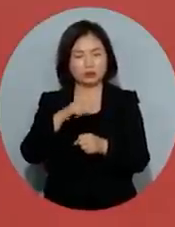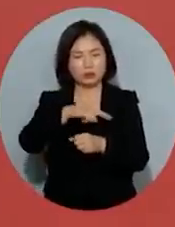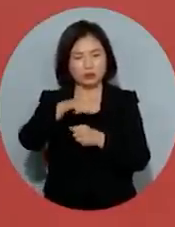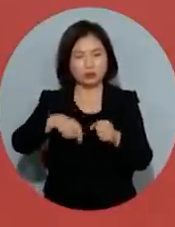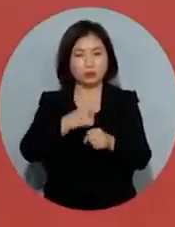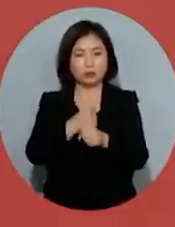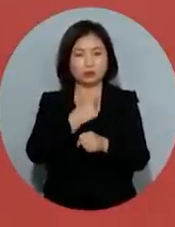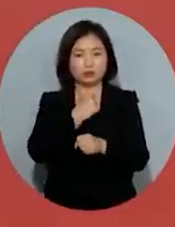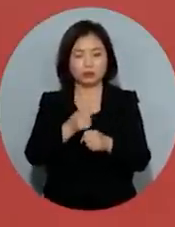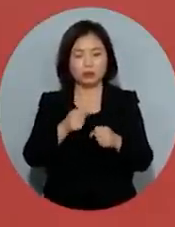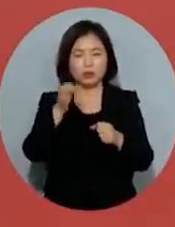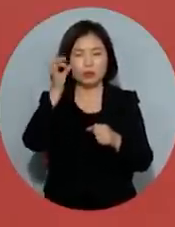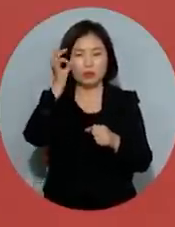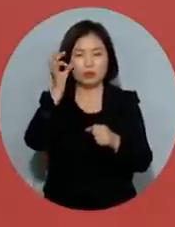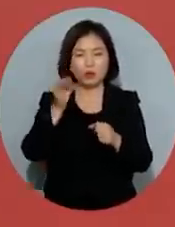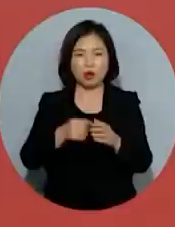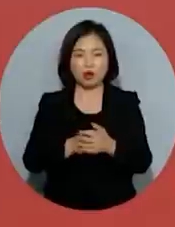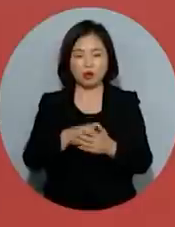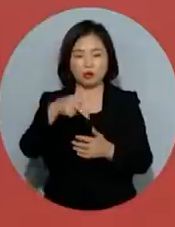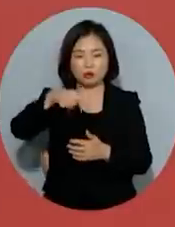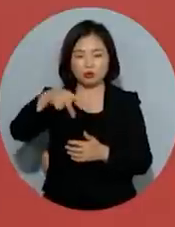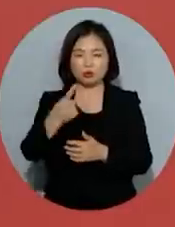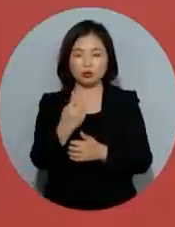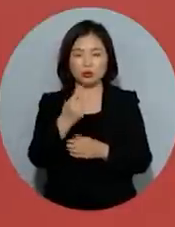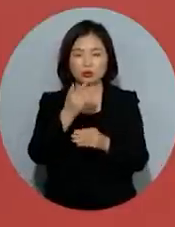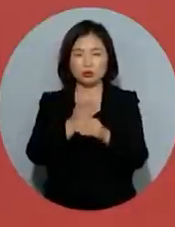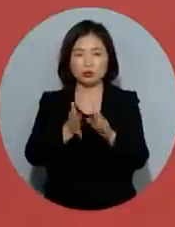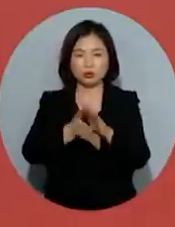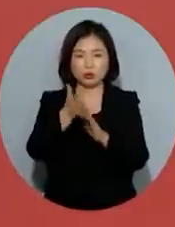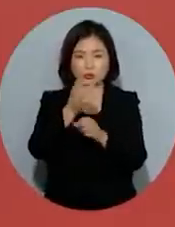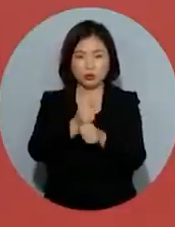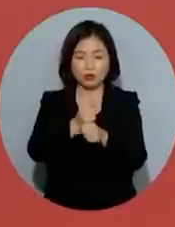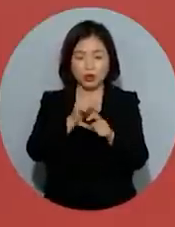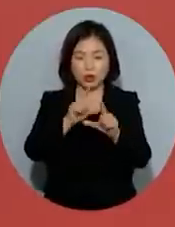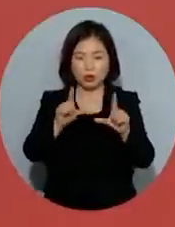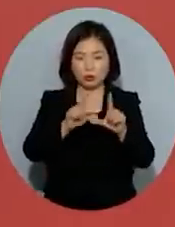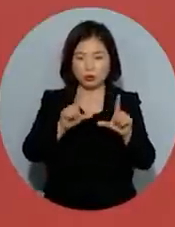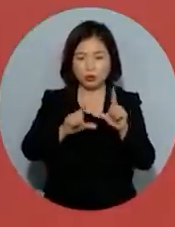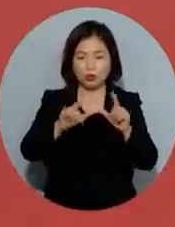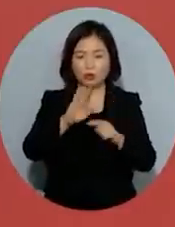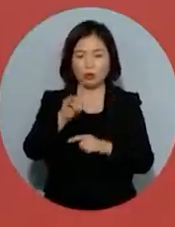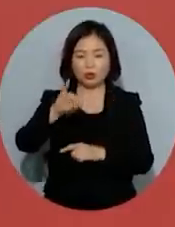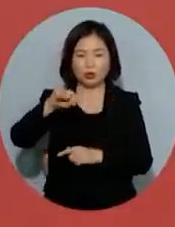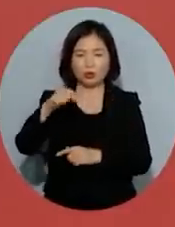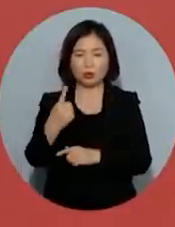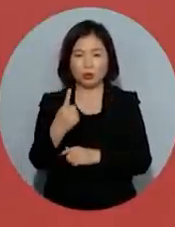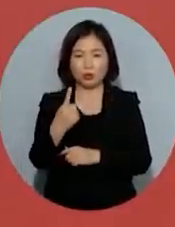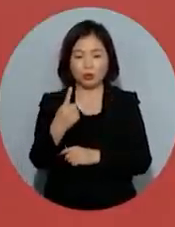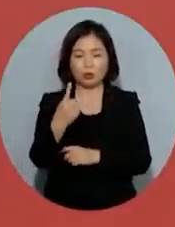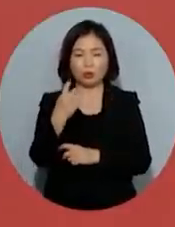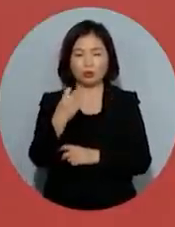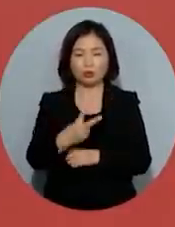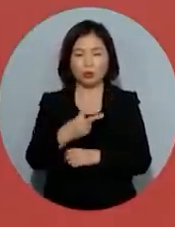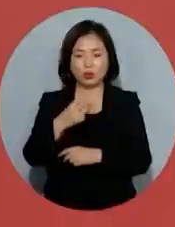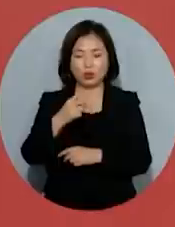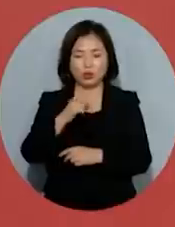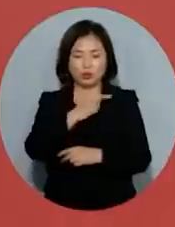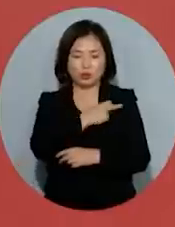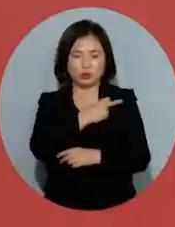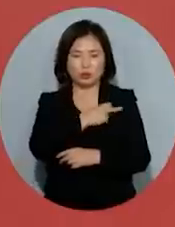하겠습니다. 포항을 수소경제의 중심도시로 하고 안동은 바이오 그리고